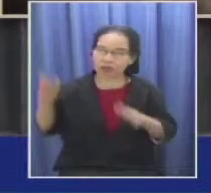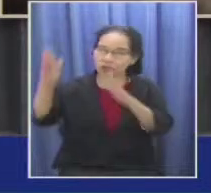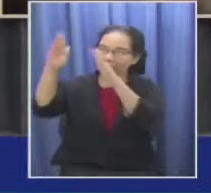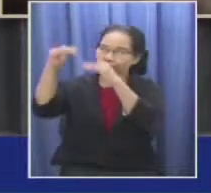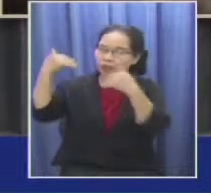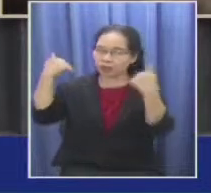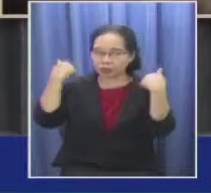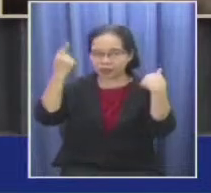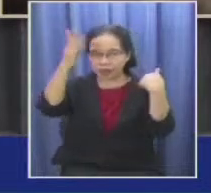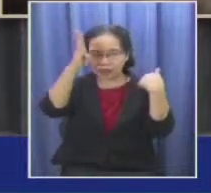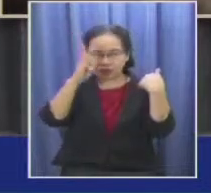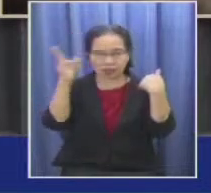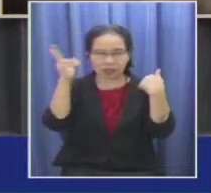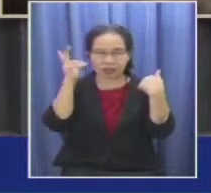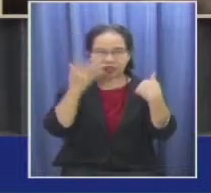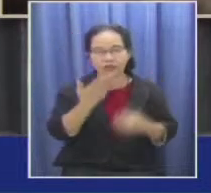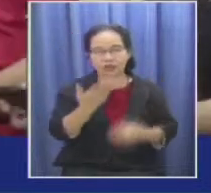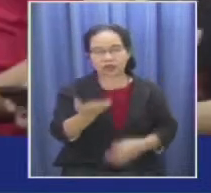a